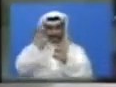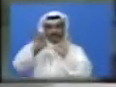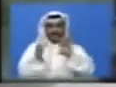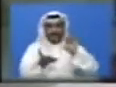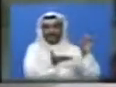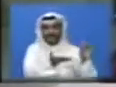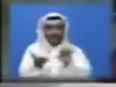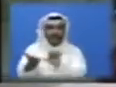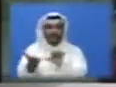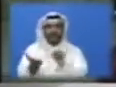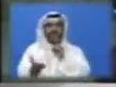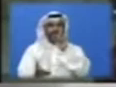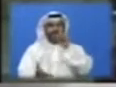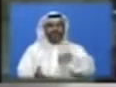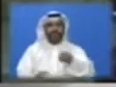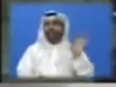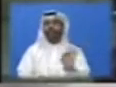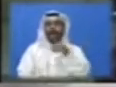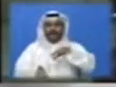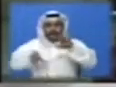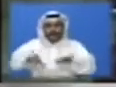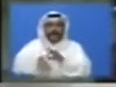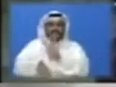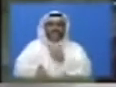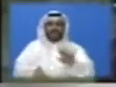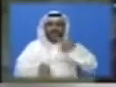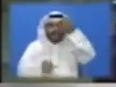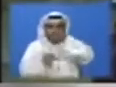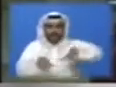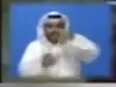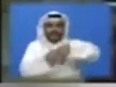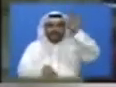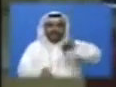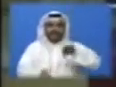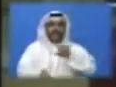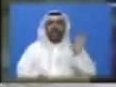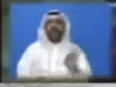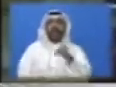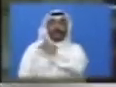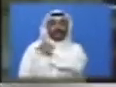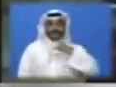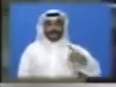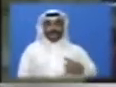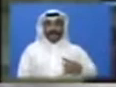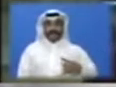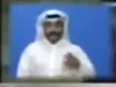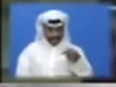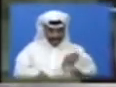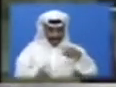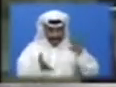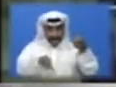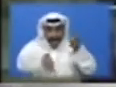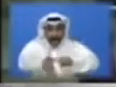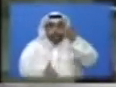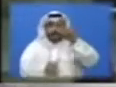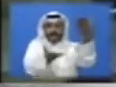لجنة الصداقة في البرلمان الكويتي إلى زيارة رسمية إلى بلغراد، وهي تعتبر الزيارة